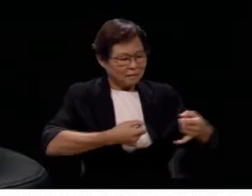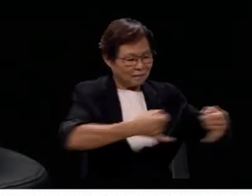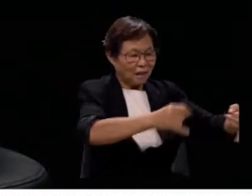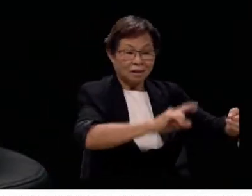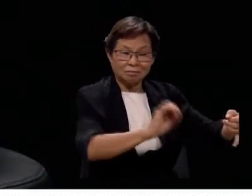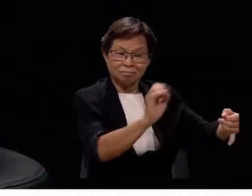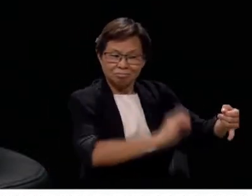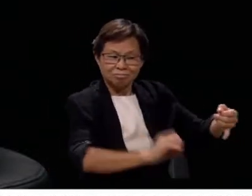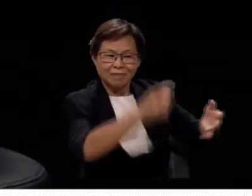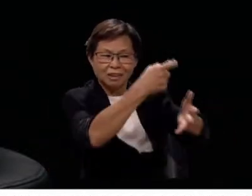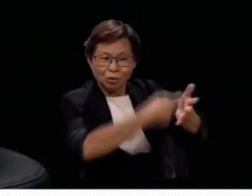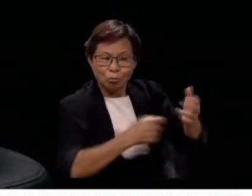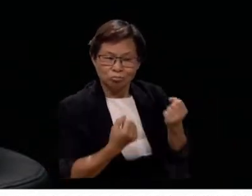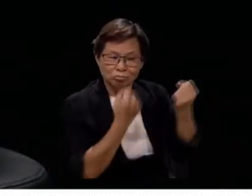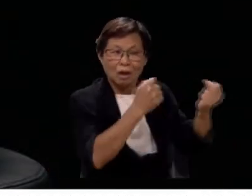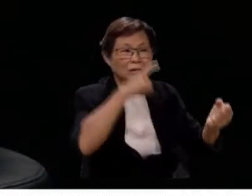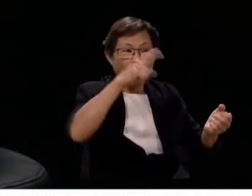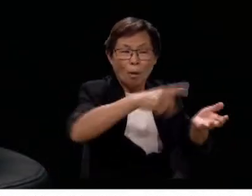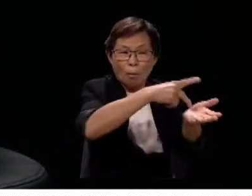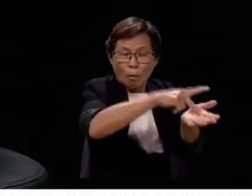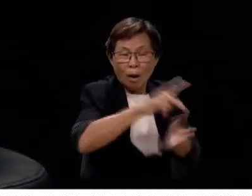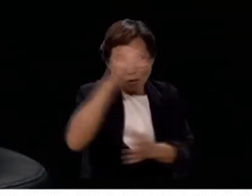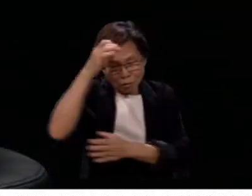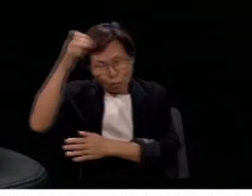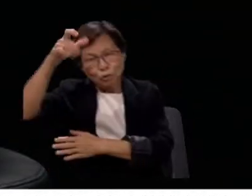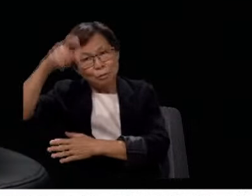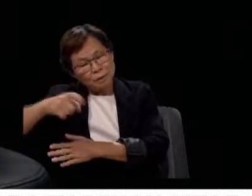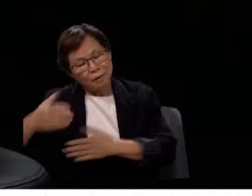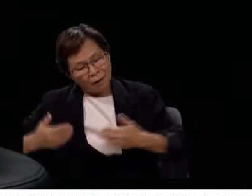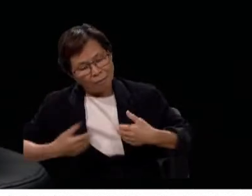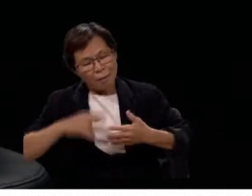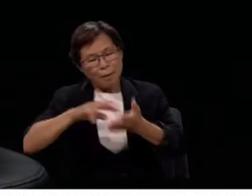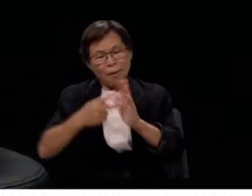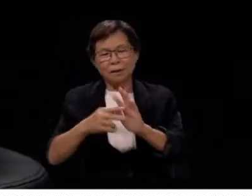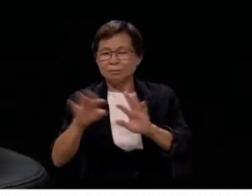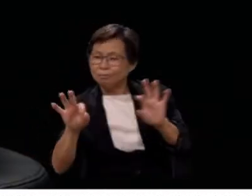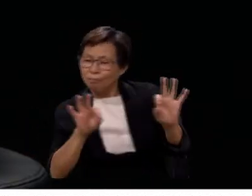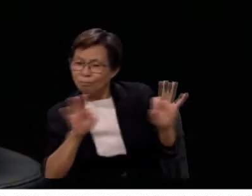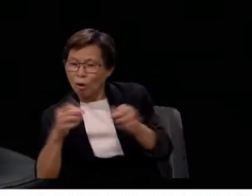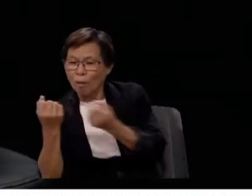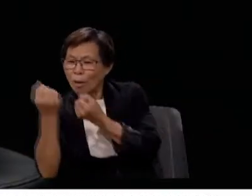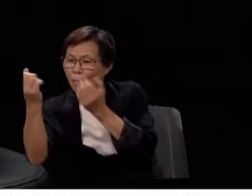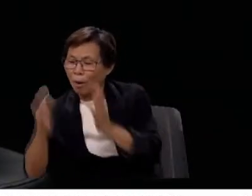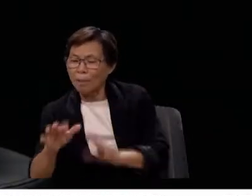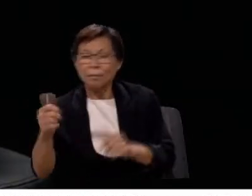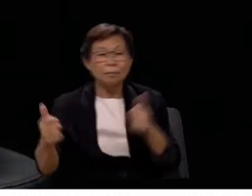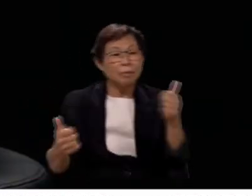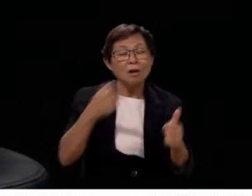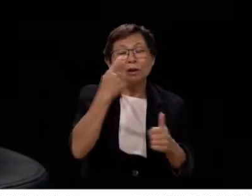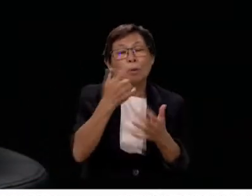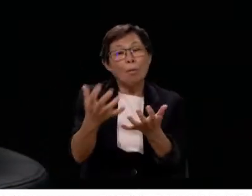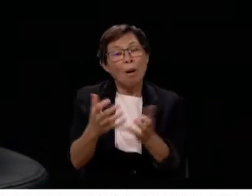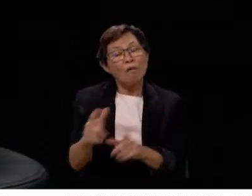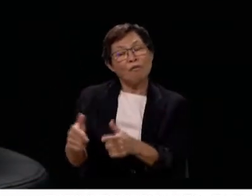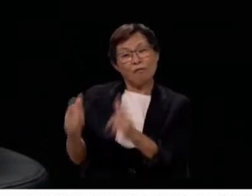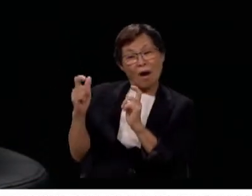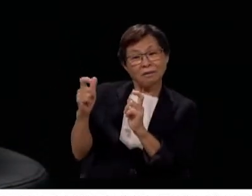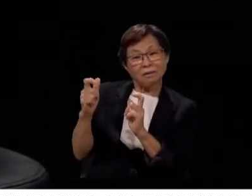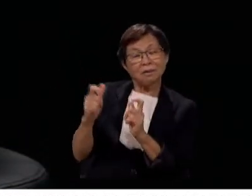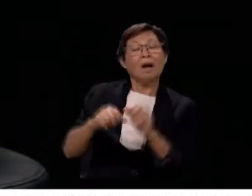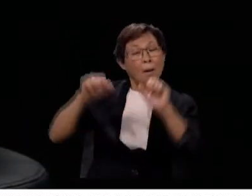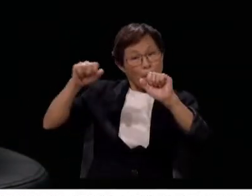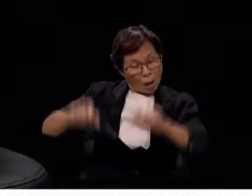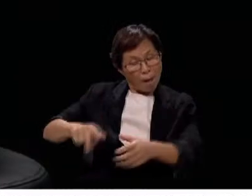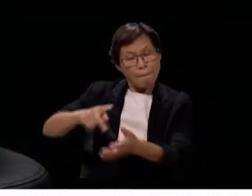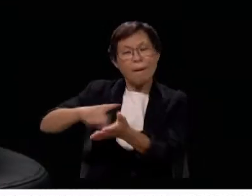tool sebagai itu mesti ada konsep itulah maknanya mesti ada pilihan kepada pengguna bisa pai anak cepat dan diet